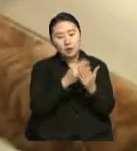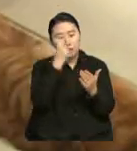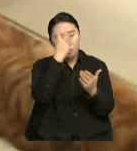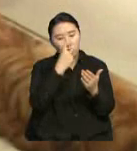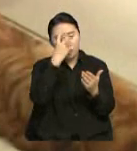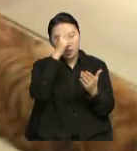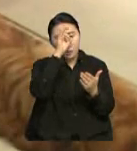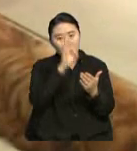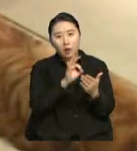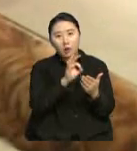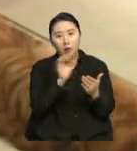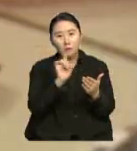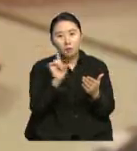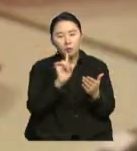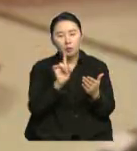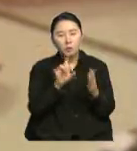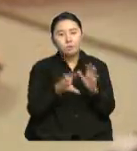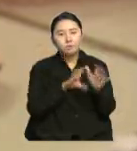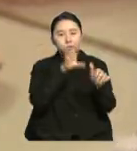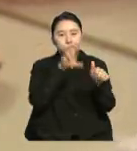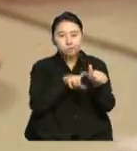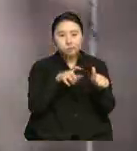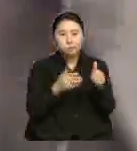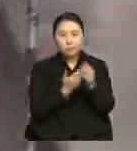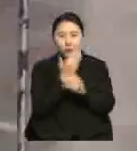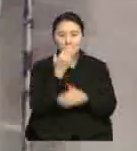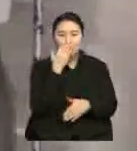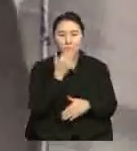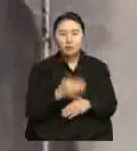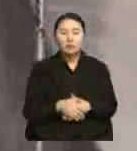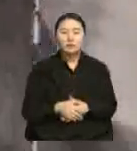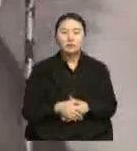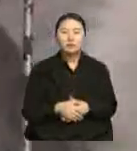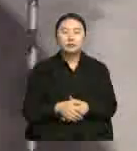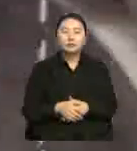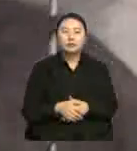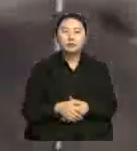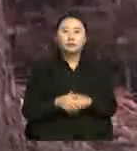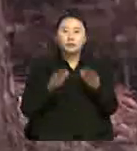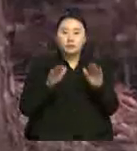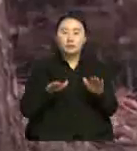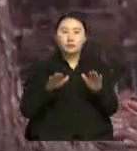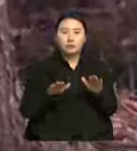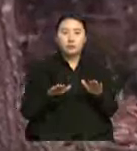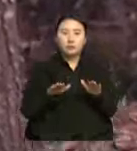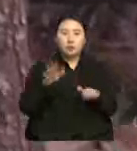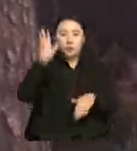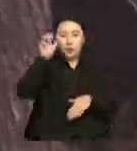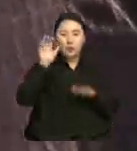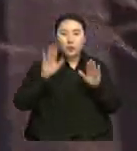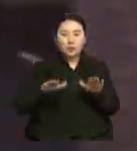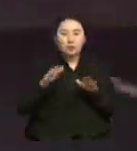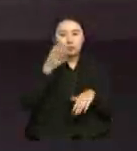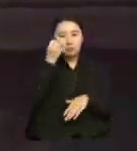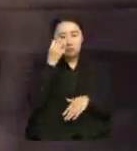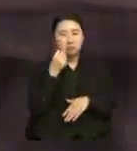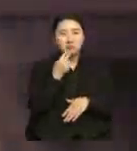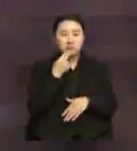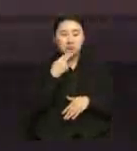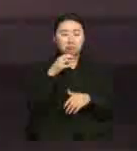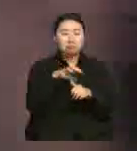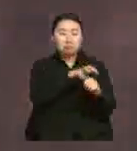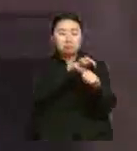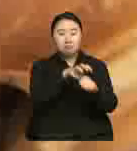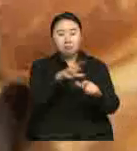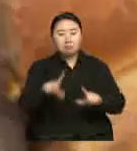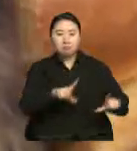키트 검사를 통해 양성 반응을 보인 것으로 나타났습니다. 한편 이 프렌치 불독은 현재 이상 반응 없이 격리된